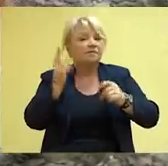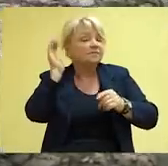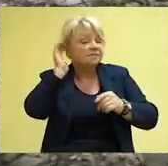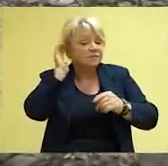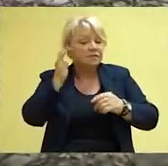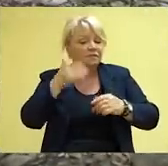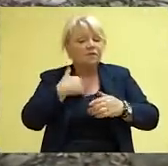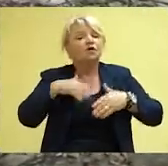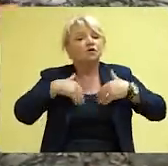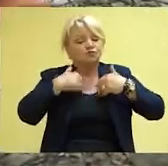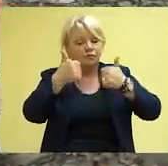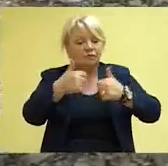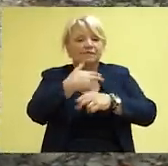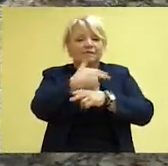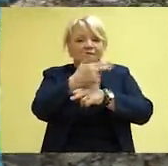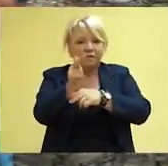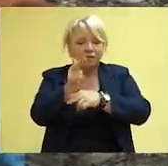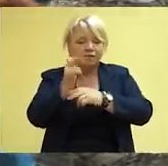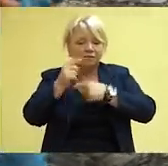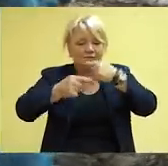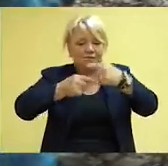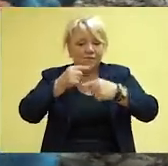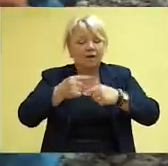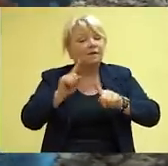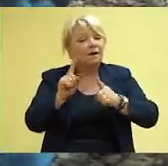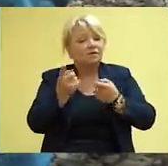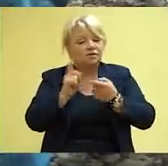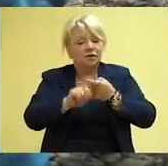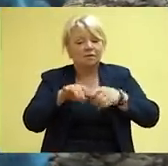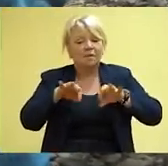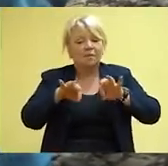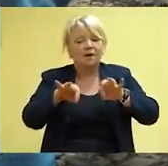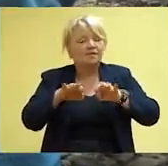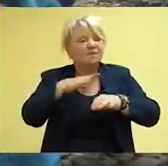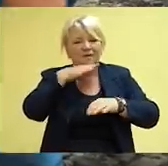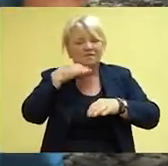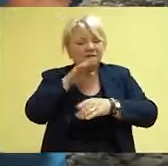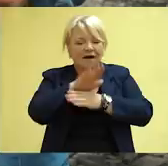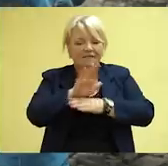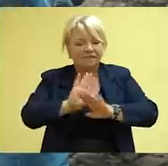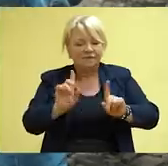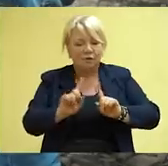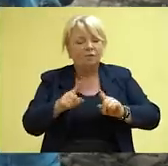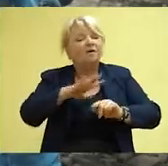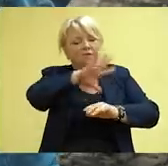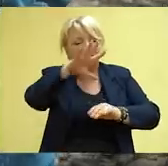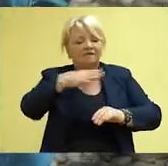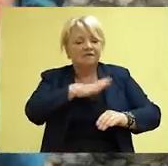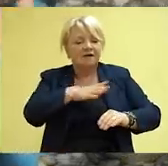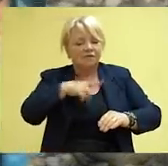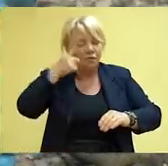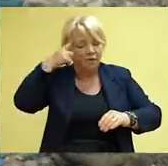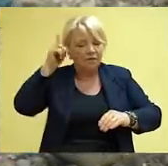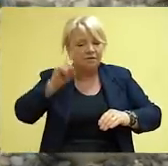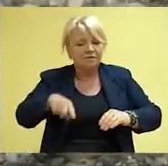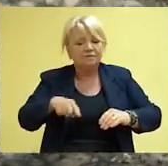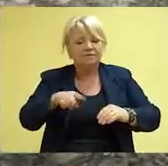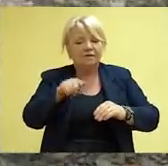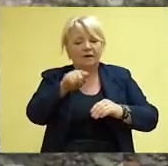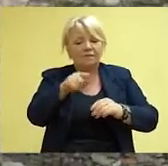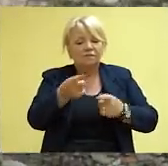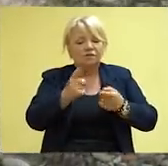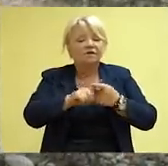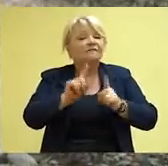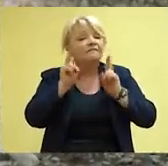მინეს. გისურვებ დევდამომწეს შემოძმაო. გაიხარე შემოძმაო. ხო, რა შეეხება მანქანაზე ბევრს არ ვისაუბრებ, იმიტომ თელმა საქართველოს მიწის ამის ისტორია თითქოს